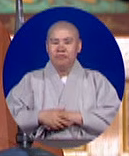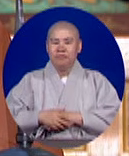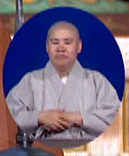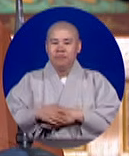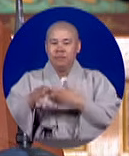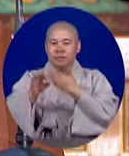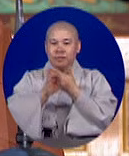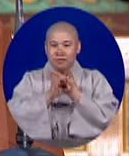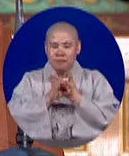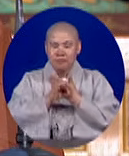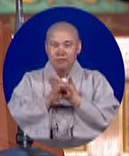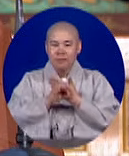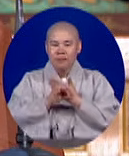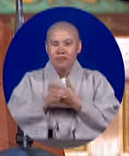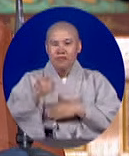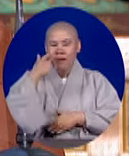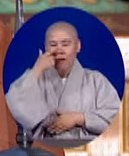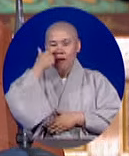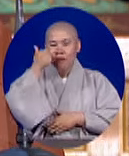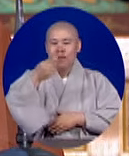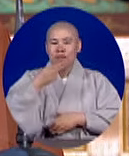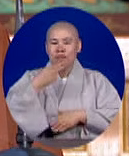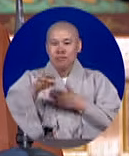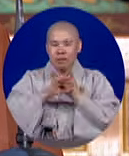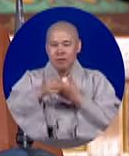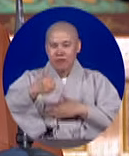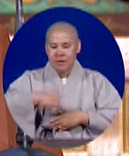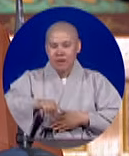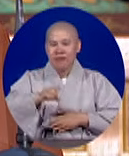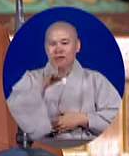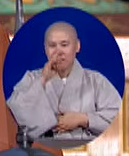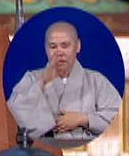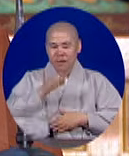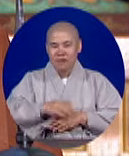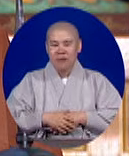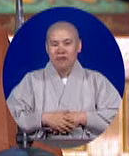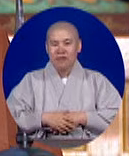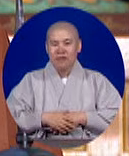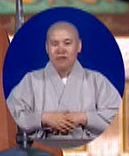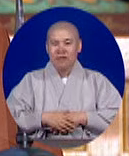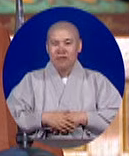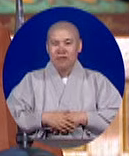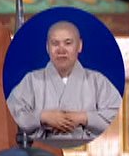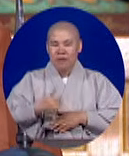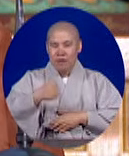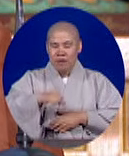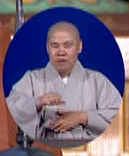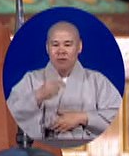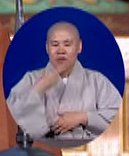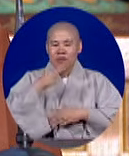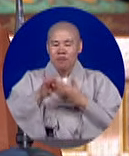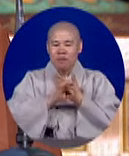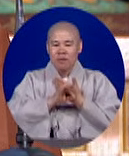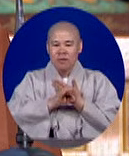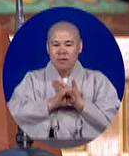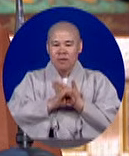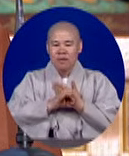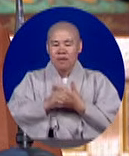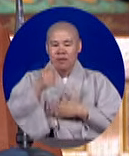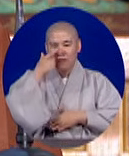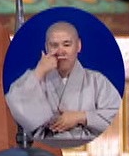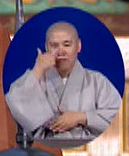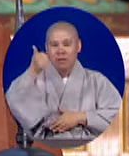그럼 아버지 없으면 아들 안 될 거 아니에요. 그렇잖아요. 아들 없으면 아버지 안 될 거 아니에요.